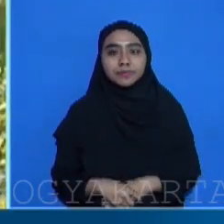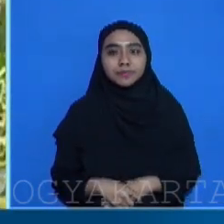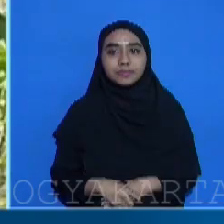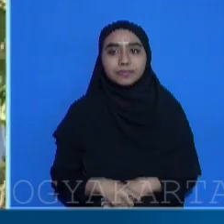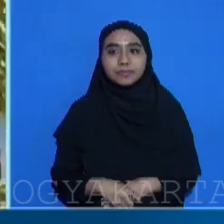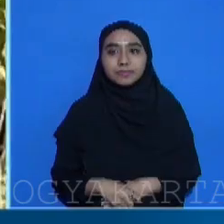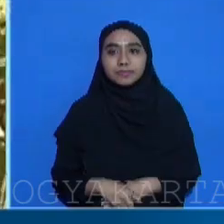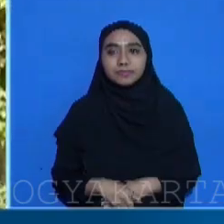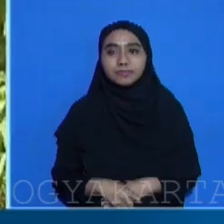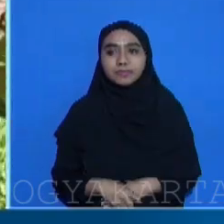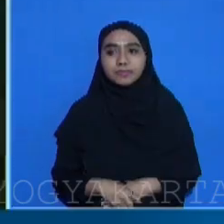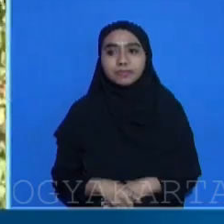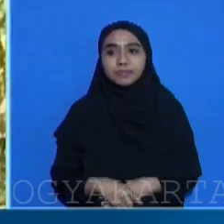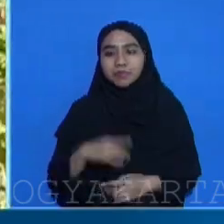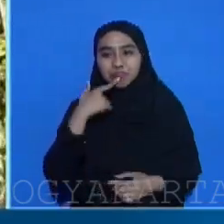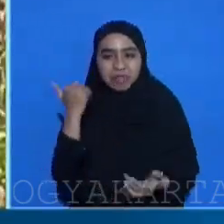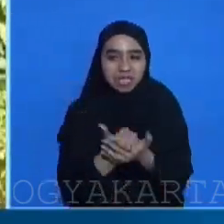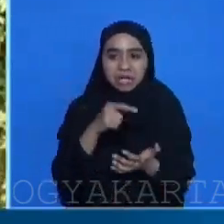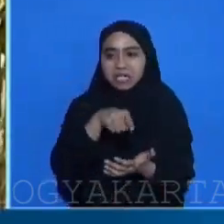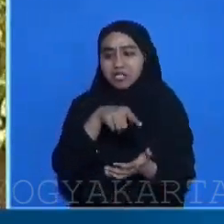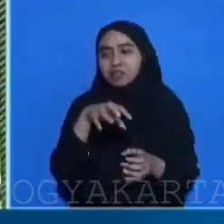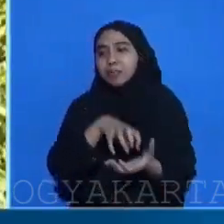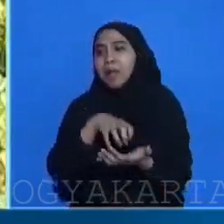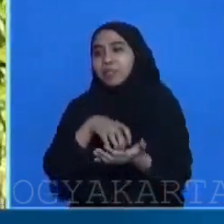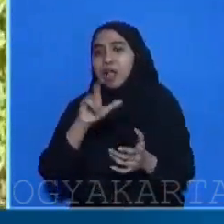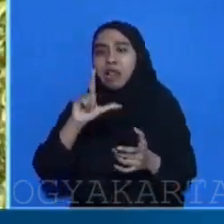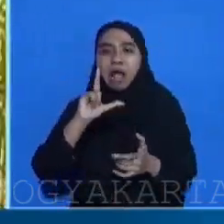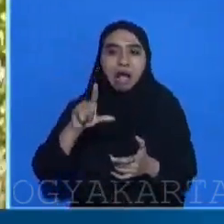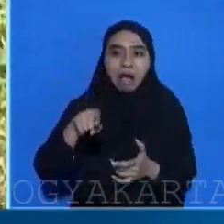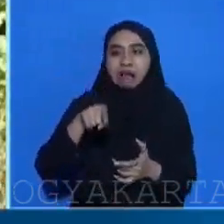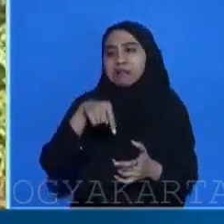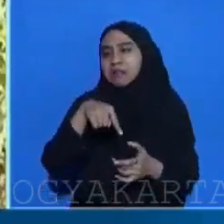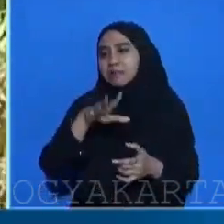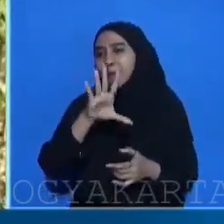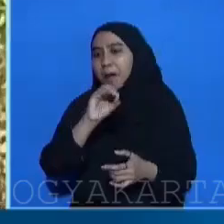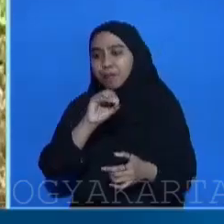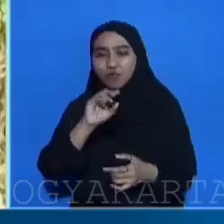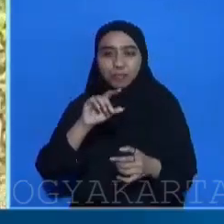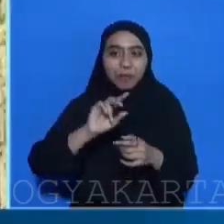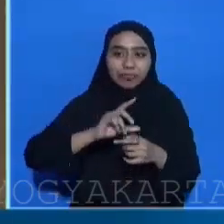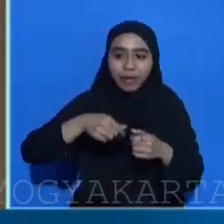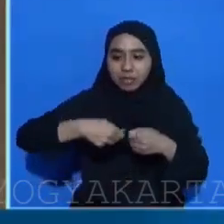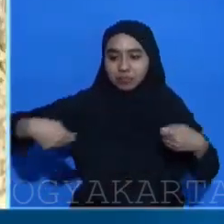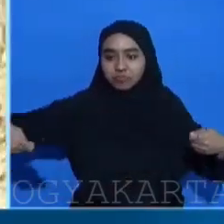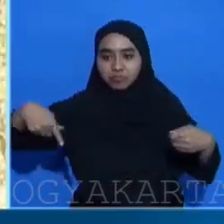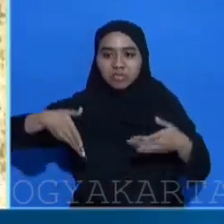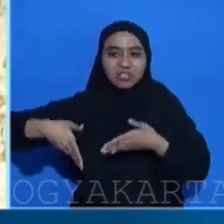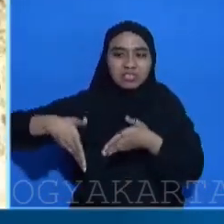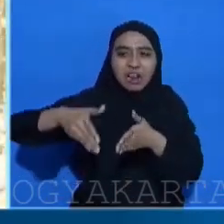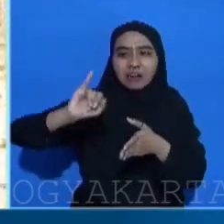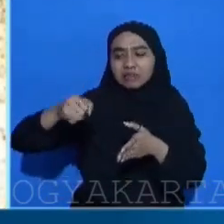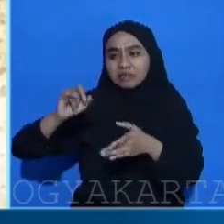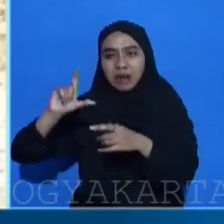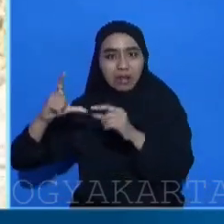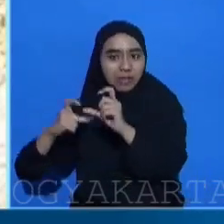Binangun seperti inilah situs Gelaga yang berada sekitar 50 m di tepi jalur jalan lintas selatan jjls tepatnya di